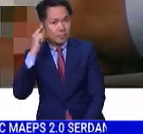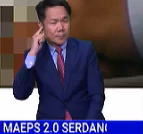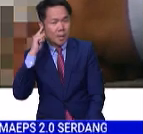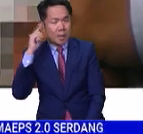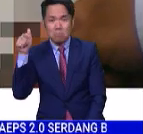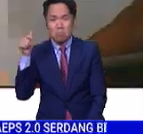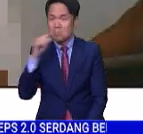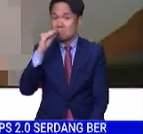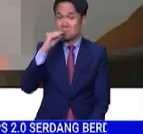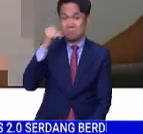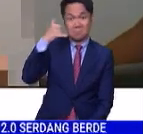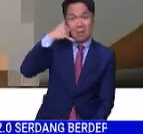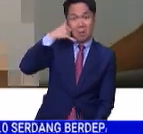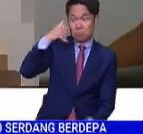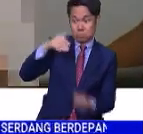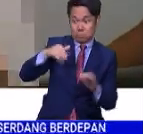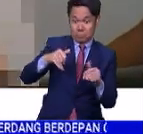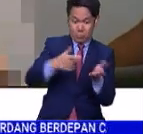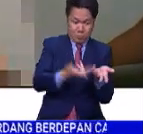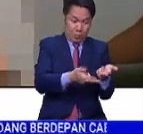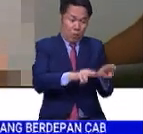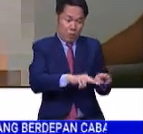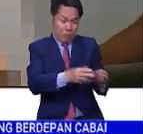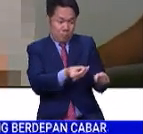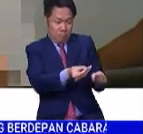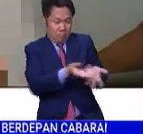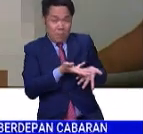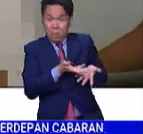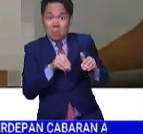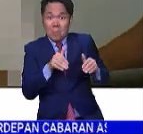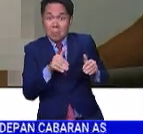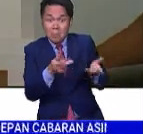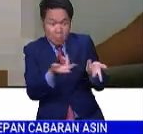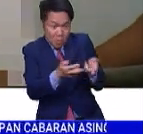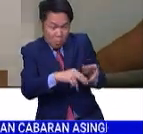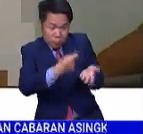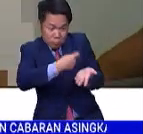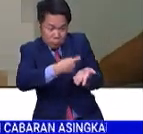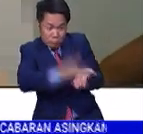Belum siap ah. Sekarang itu copy agreement boleh dapat tak?